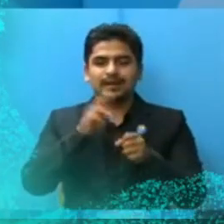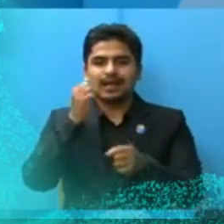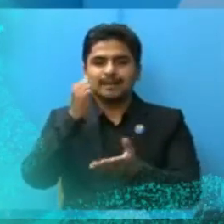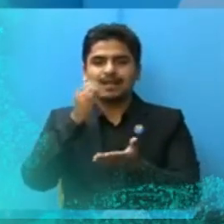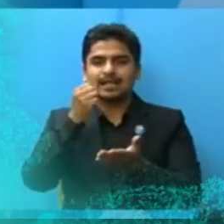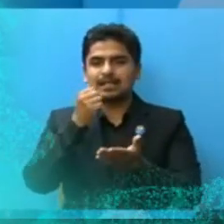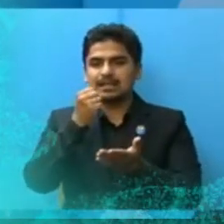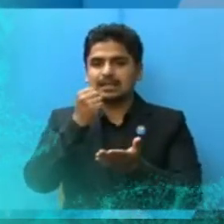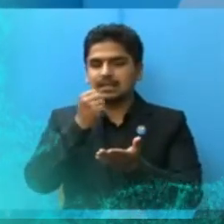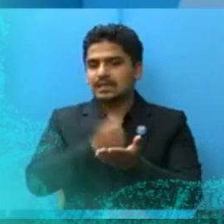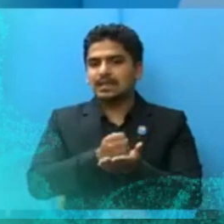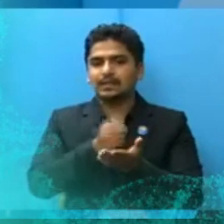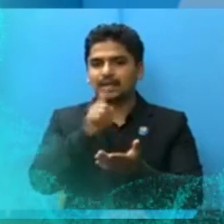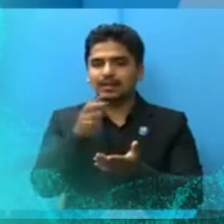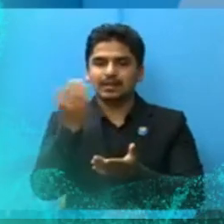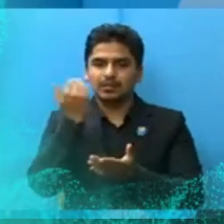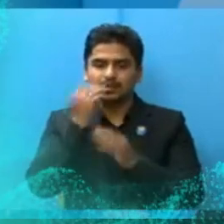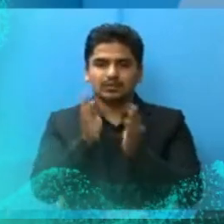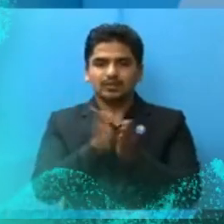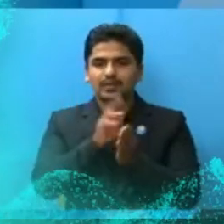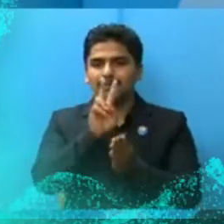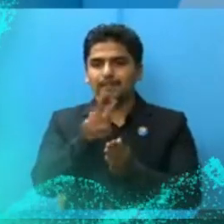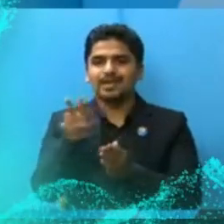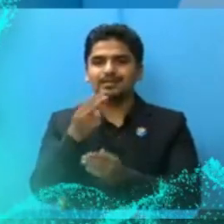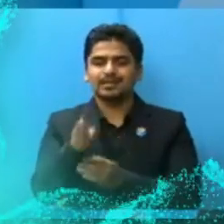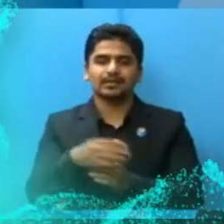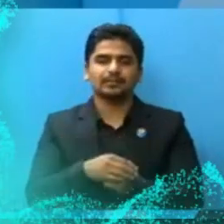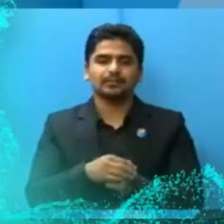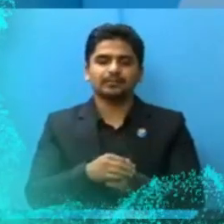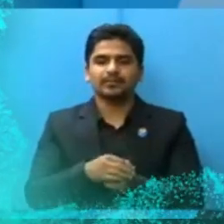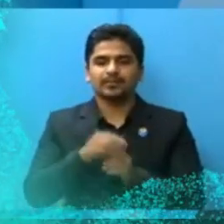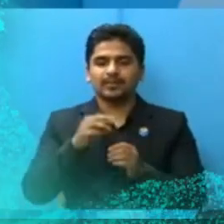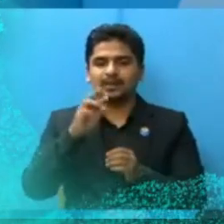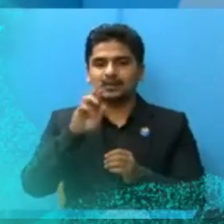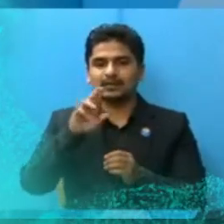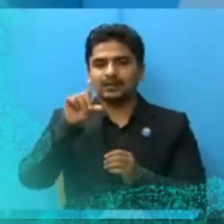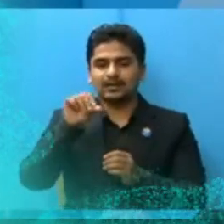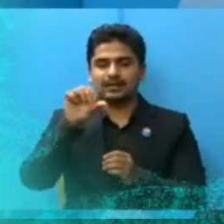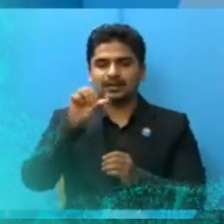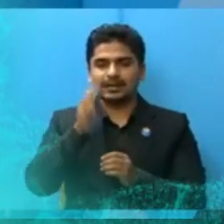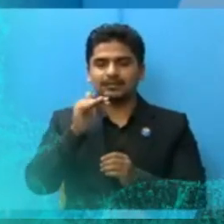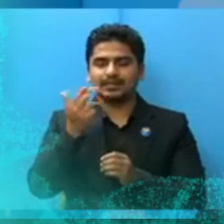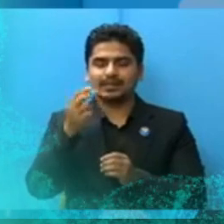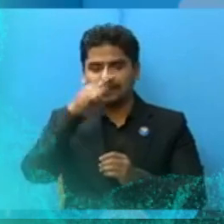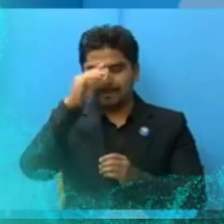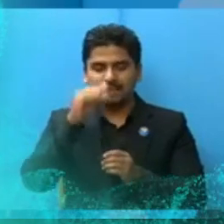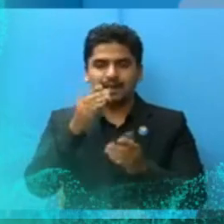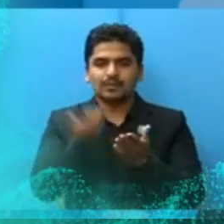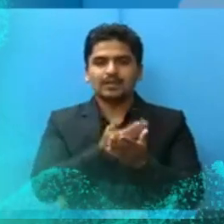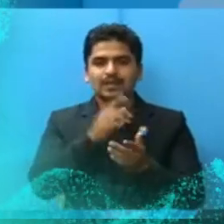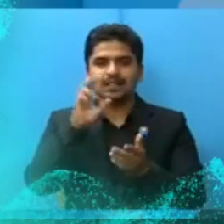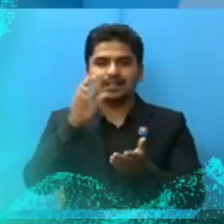1 जना पुरुष गरी जम्मा 22 जना। राप्ती विज्ञान प्रतिष्ठान